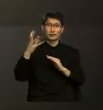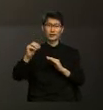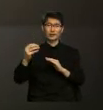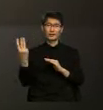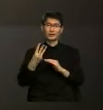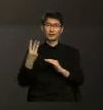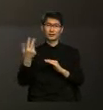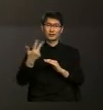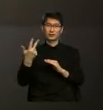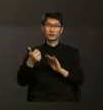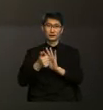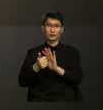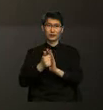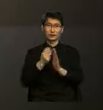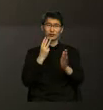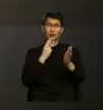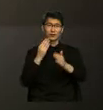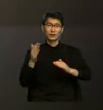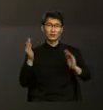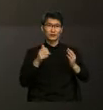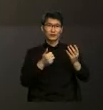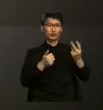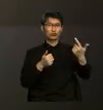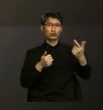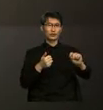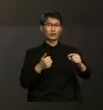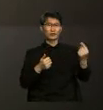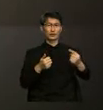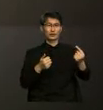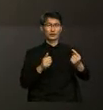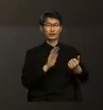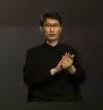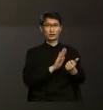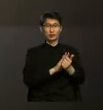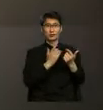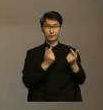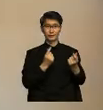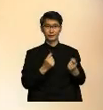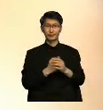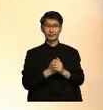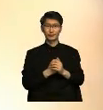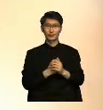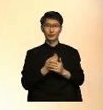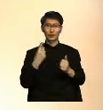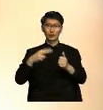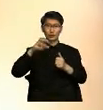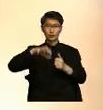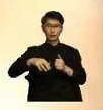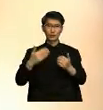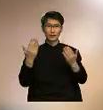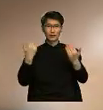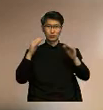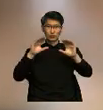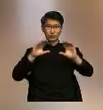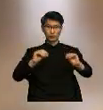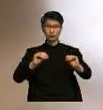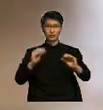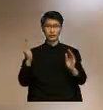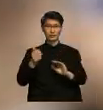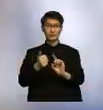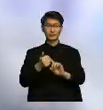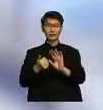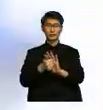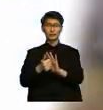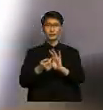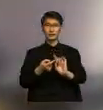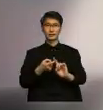원 지원되는 데 비해 경기 학생에게는 6만 1천 원이 돌아가는 셈입니다. 교육부는 학업 중단 학생을 대상으로 지원